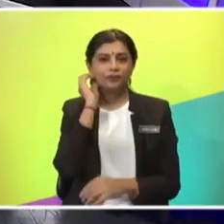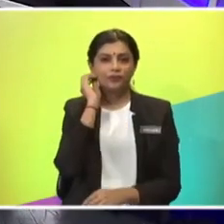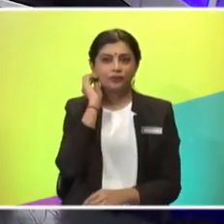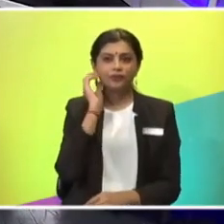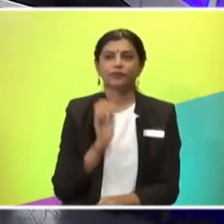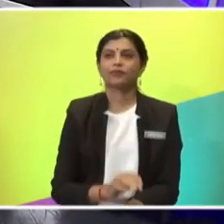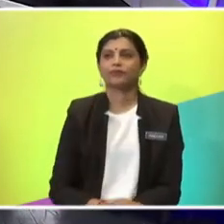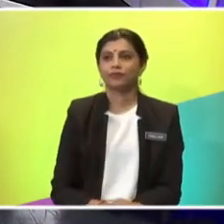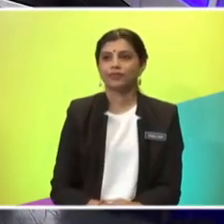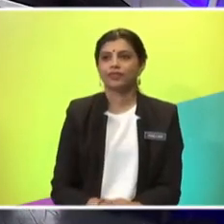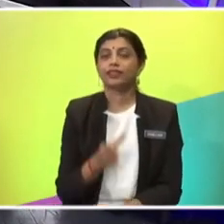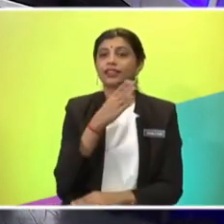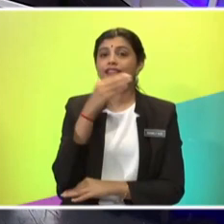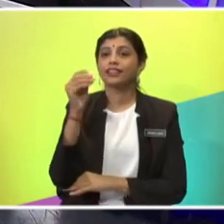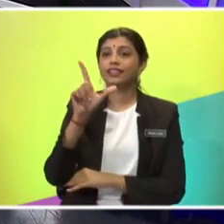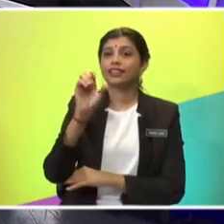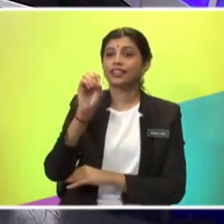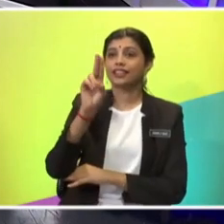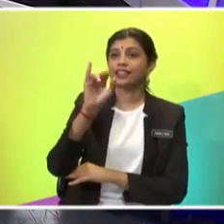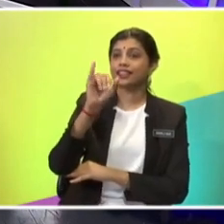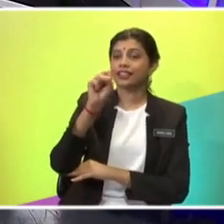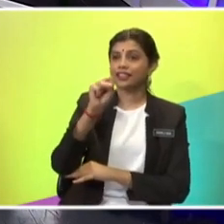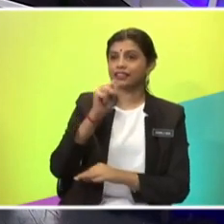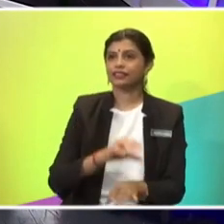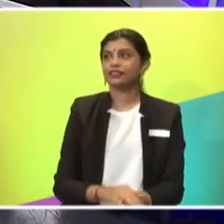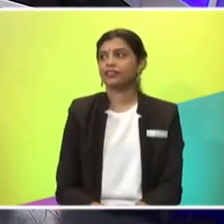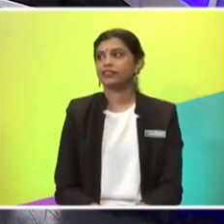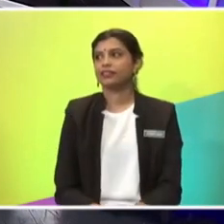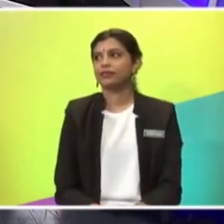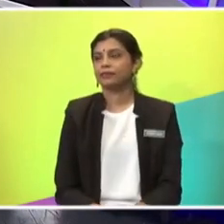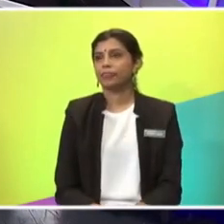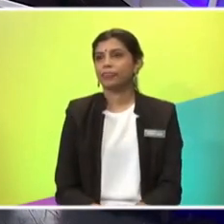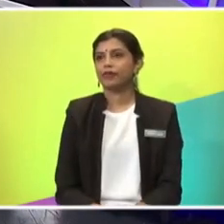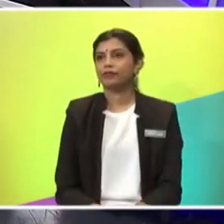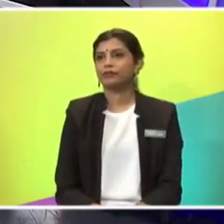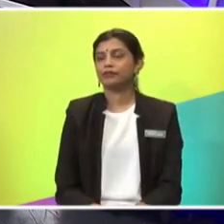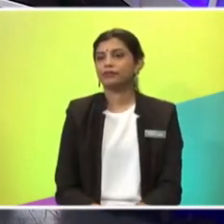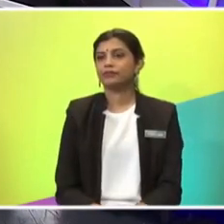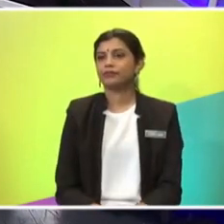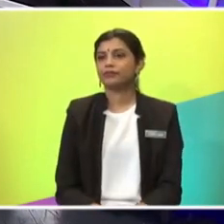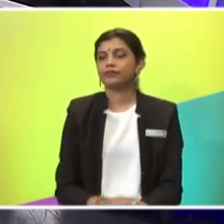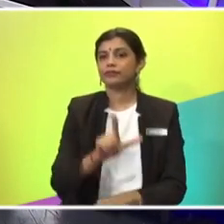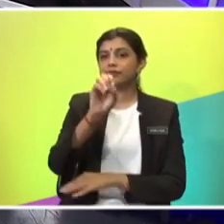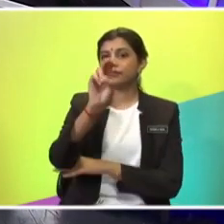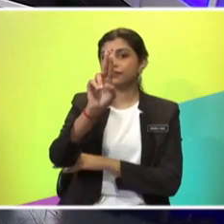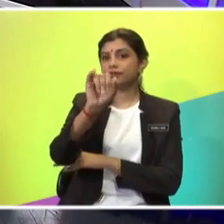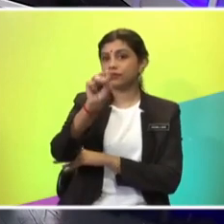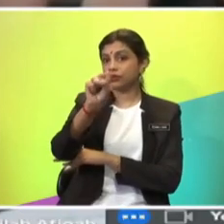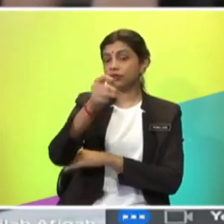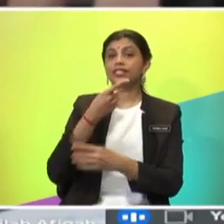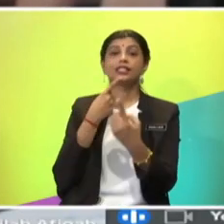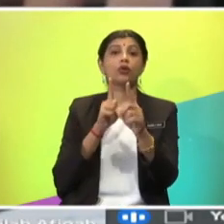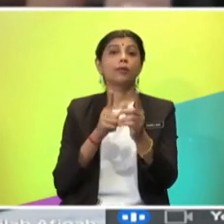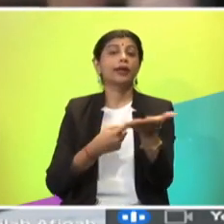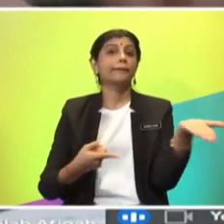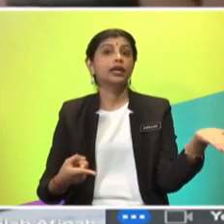RM6,610. Ya, mana yang terakhir? Baik. Mari semak dengan Cikgu Mas. Betul tak Louis punya jawapan? Okey,